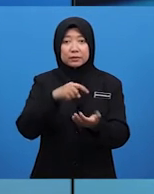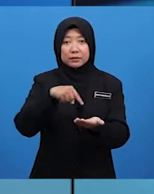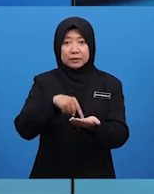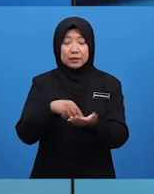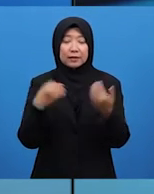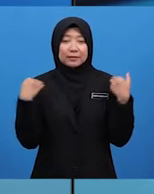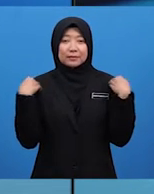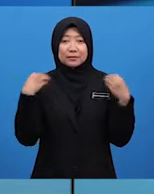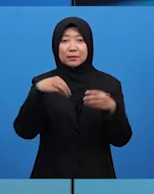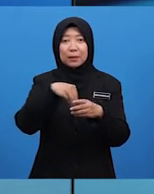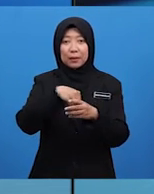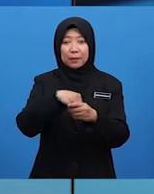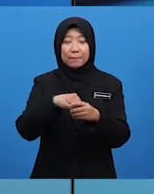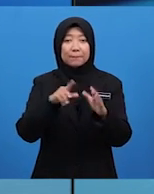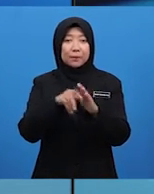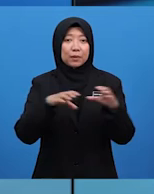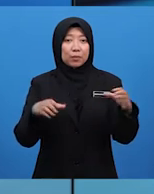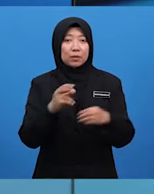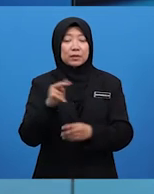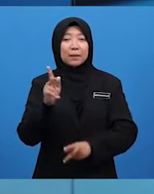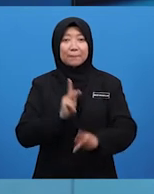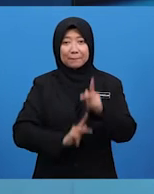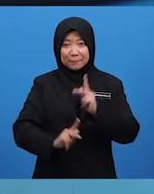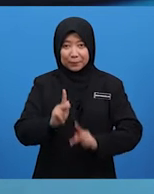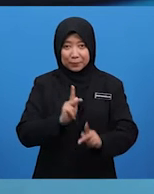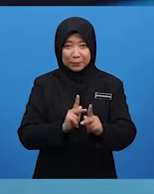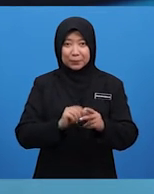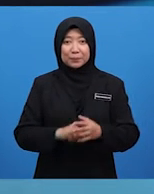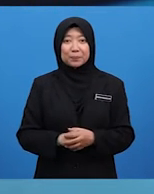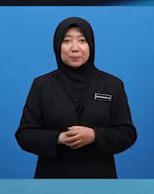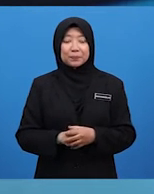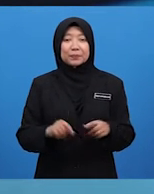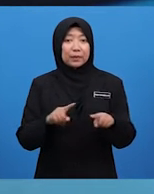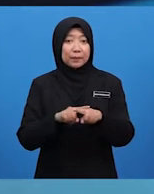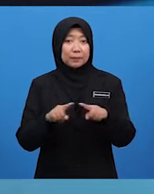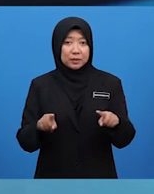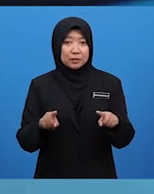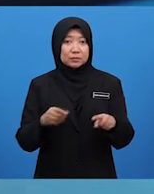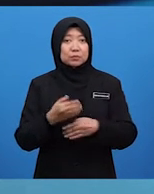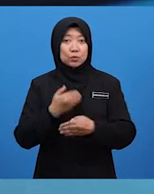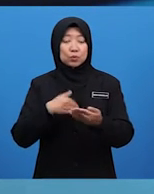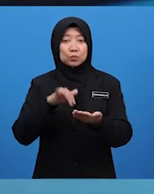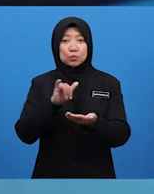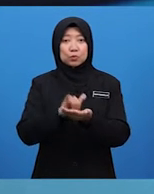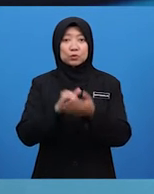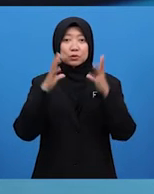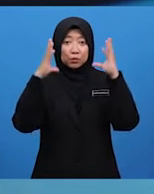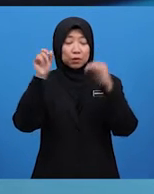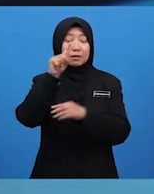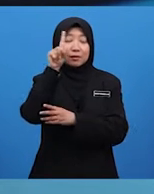terdapat dalam pembuatan baju kurung. Tapi sebelum itu, cikgu ada satu